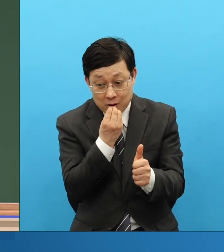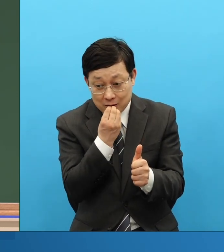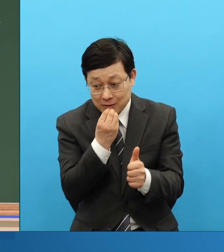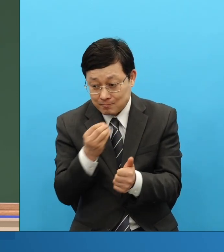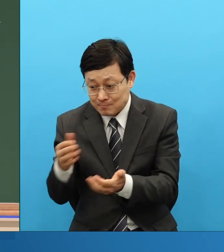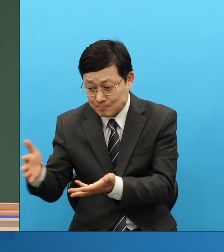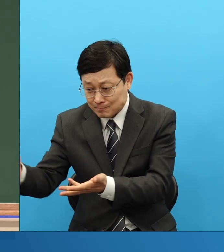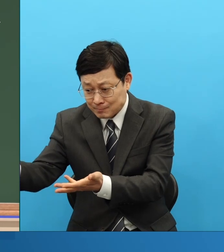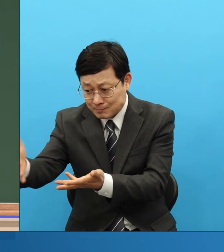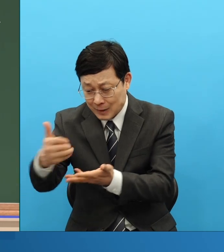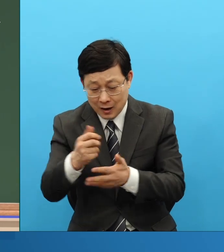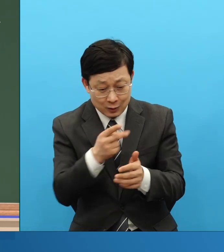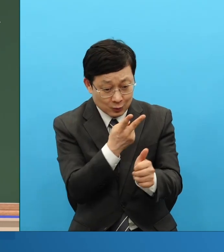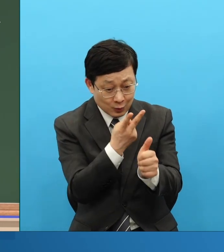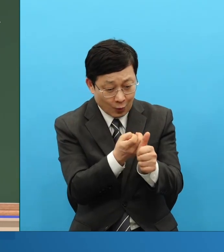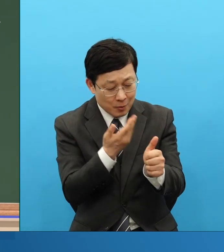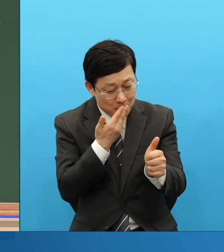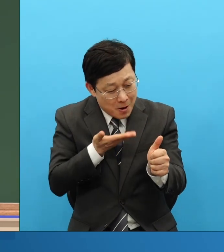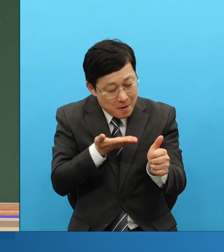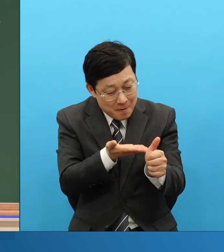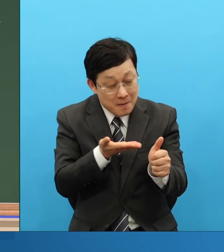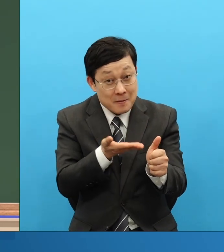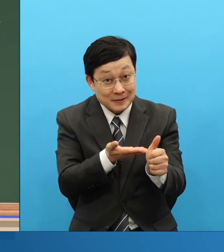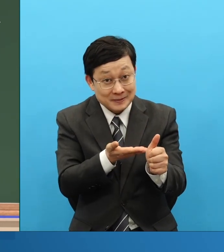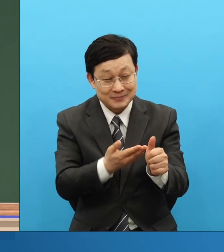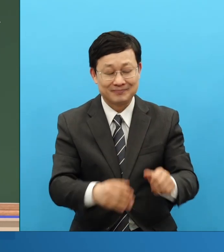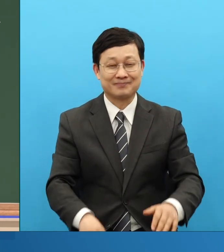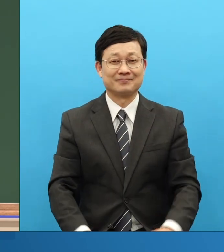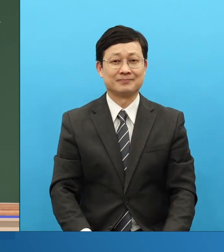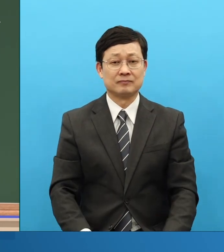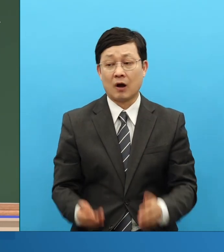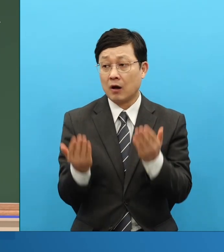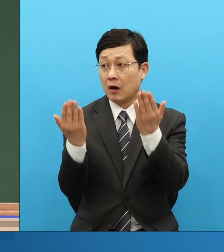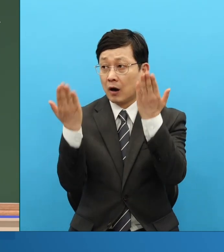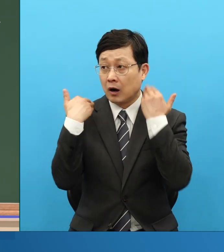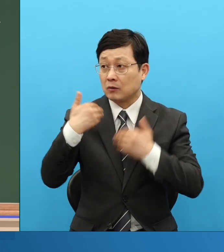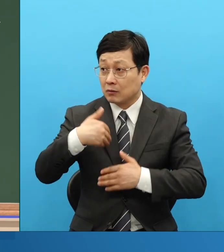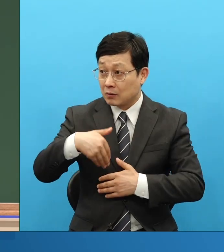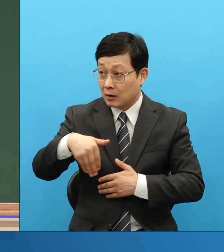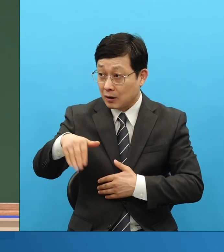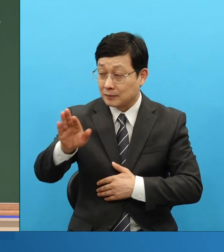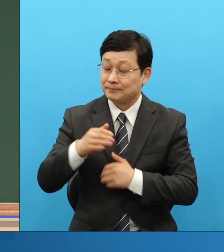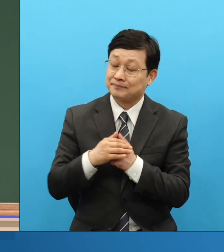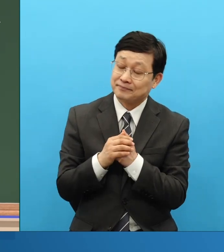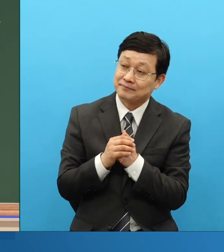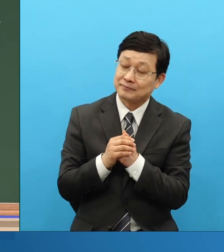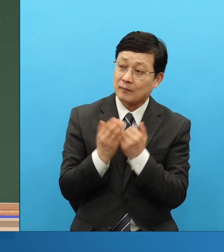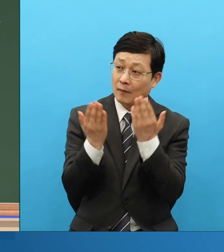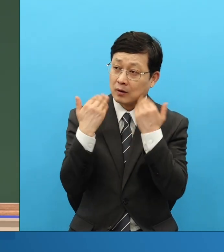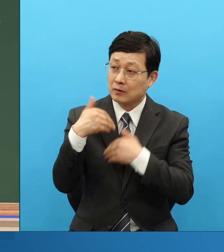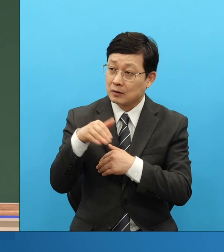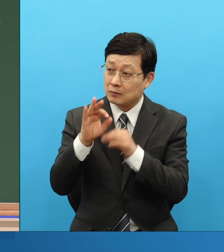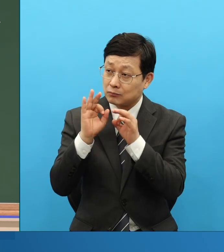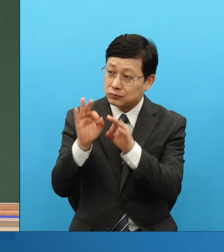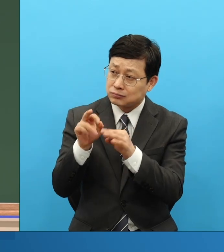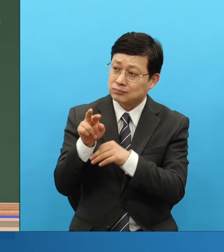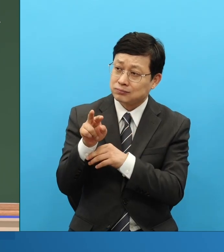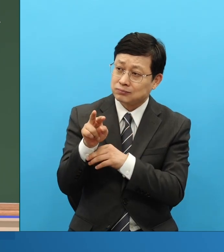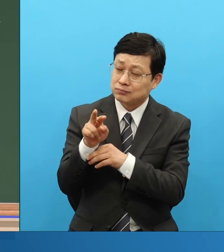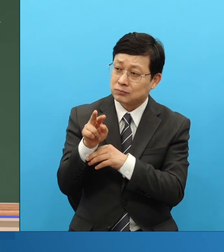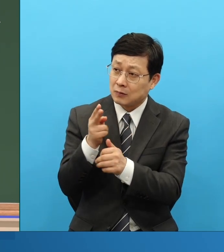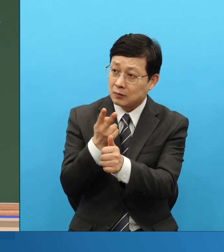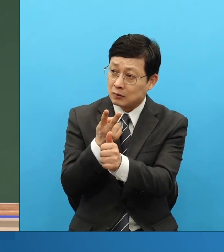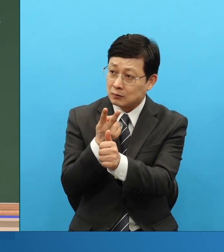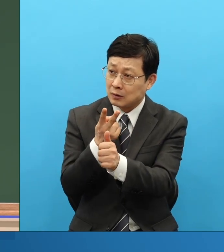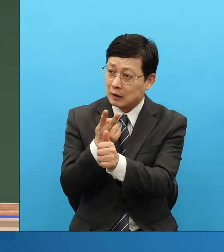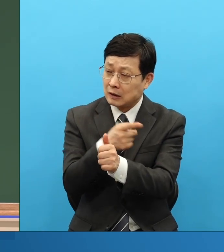That he was raising rabbits and then he would bring them food to eat. 근데 학교를 가게 된 겁니다. But then he started to go to school. 학교 가게 되니까 토끼 먹이를